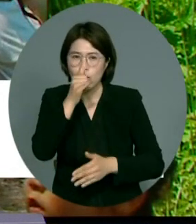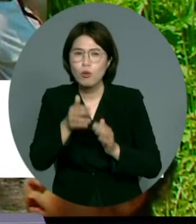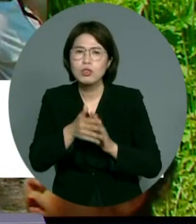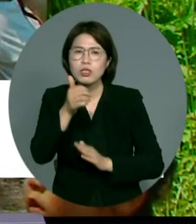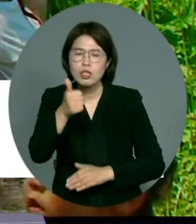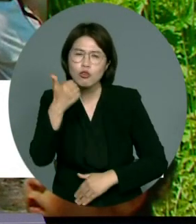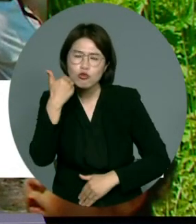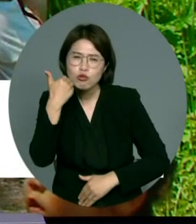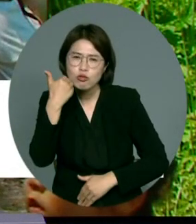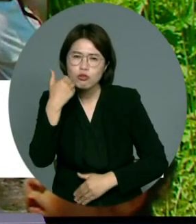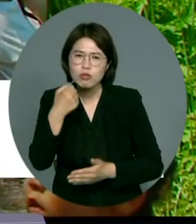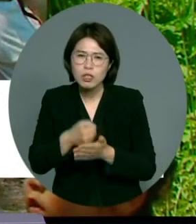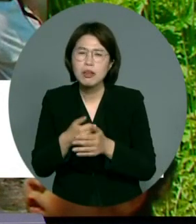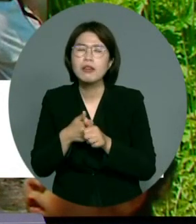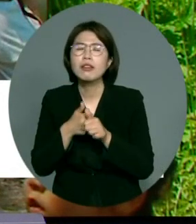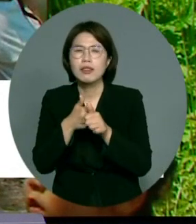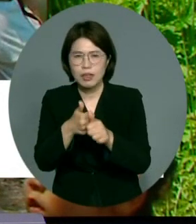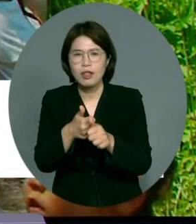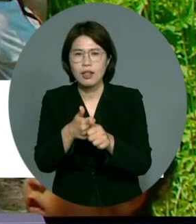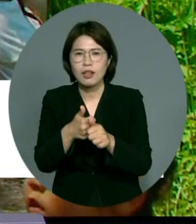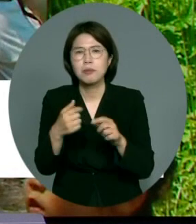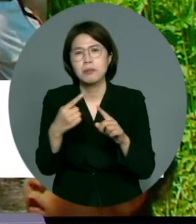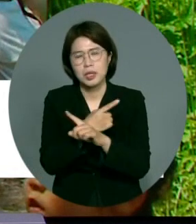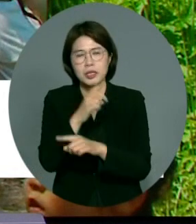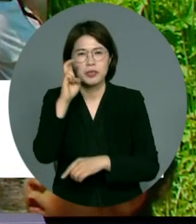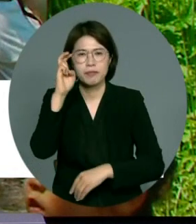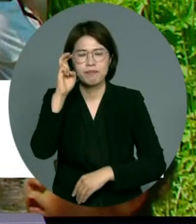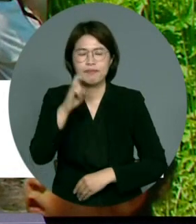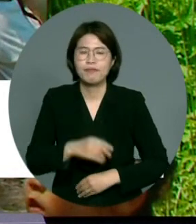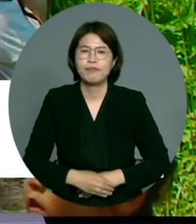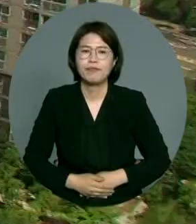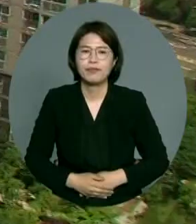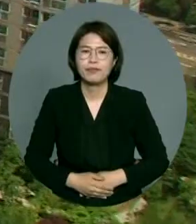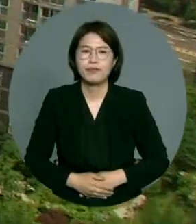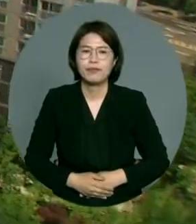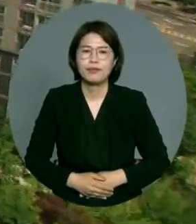어떨지 도 관건입니다 홍석 중 기자의 보도입니다